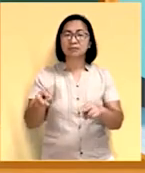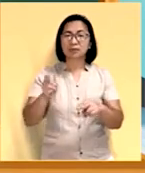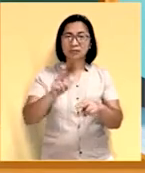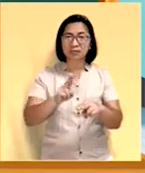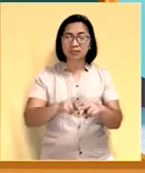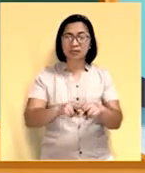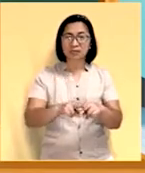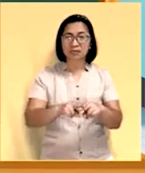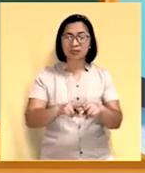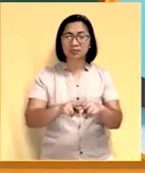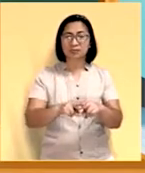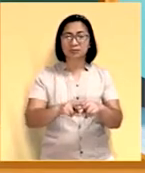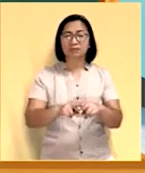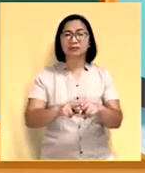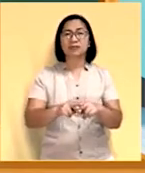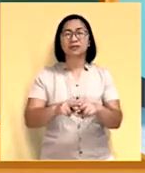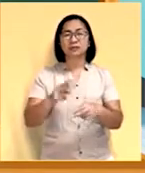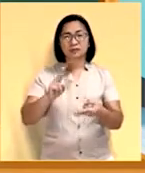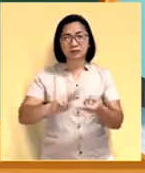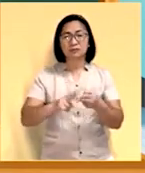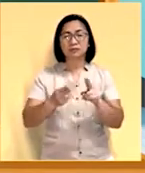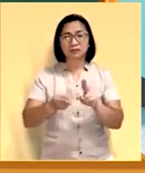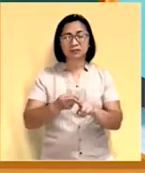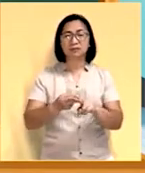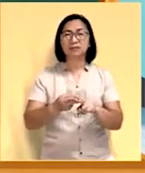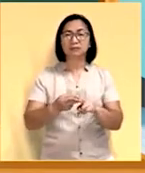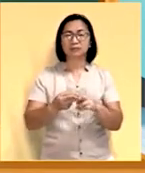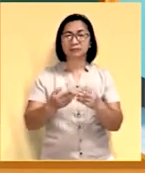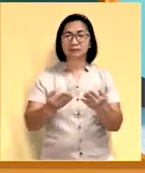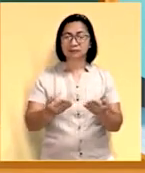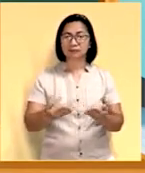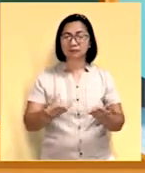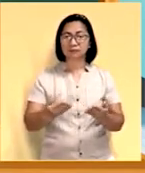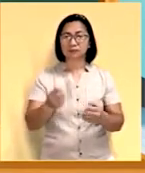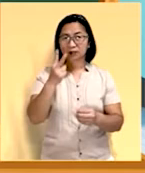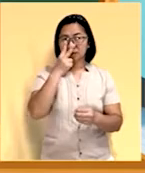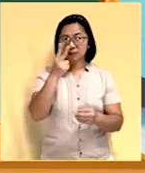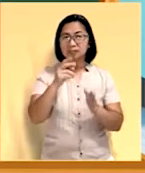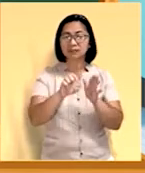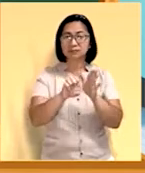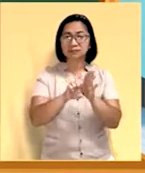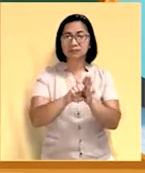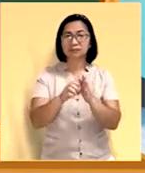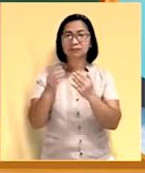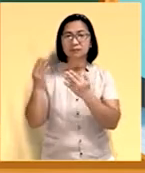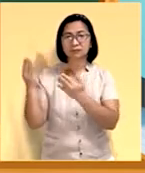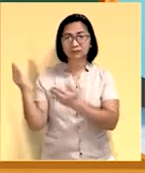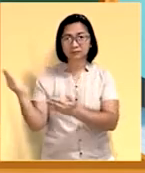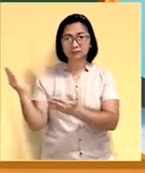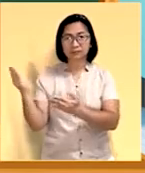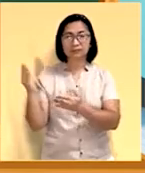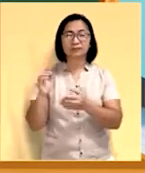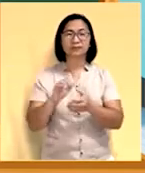o mag-add ng angkop ng number dito. Tingnan ang halimbawang ito.